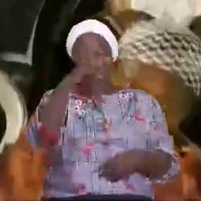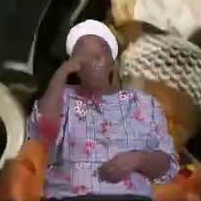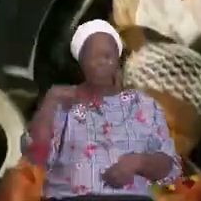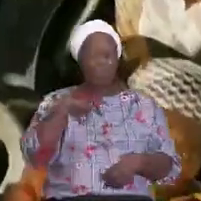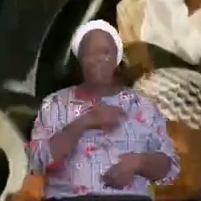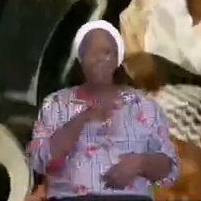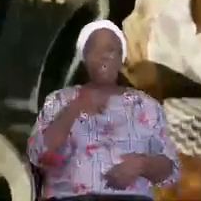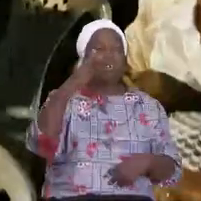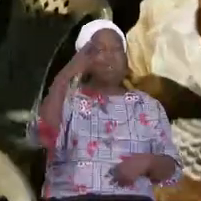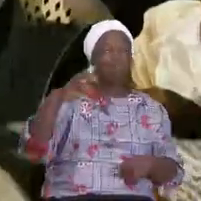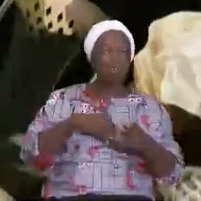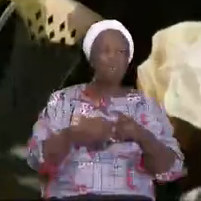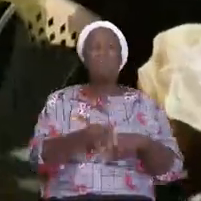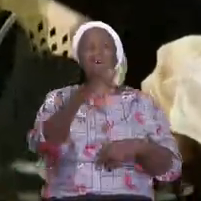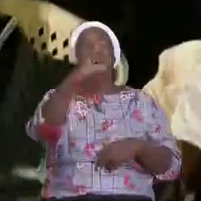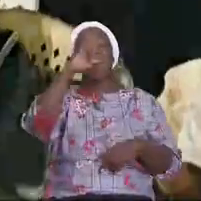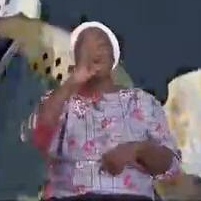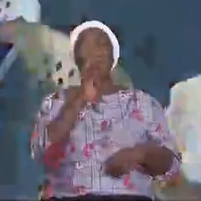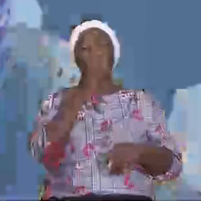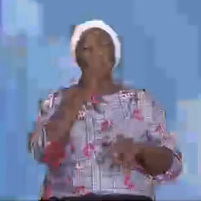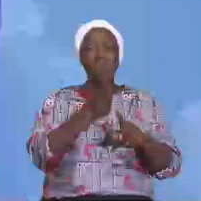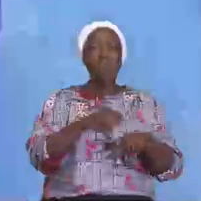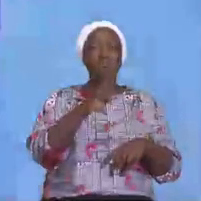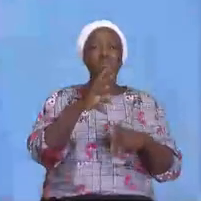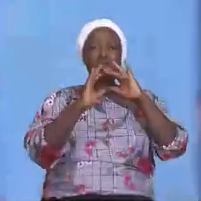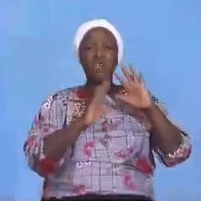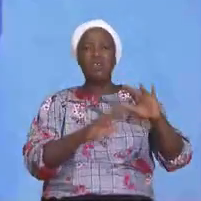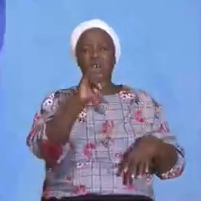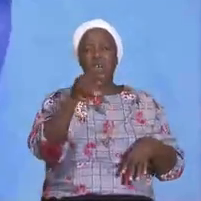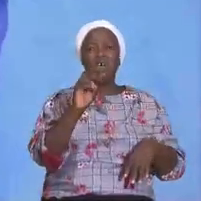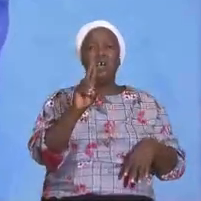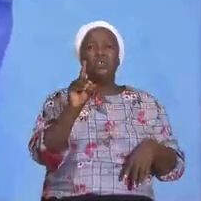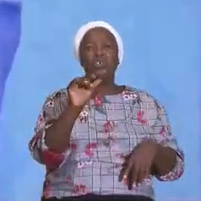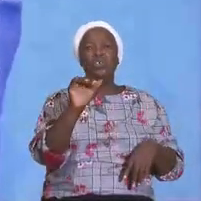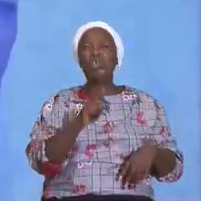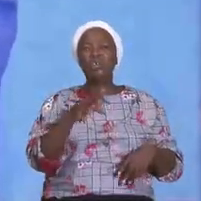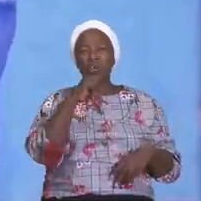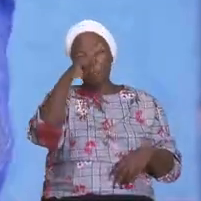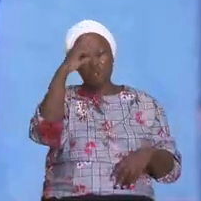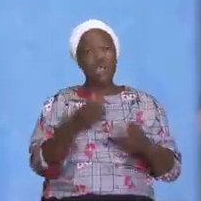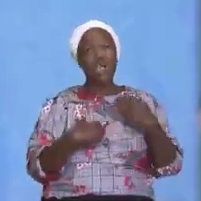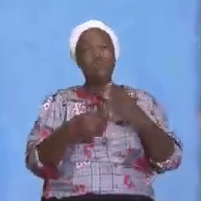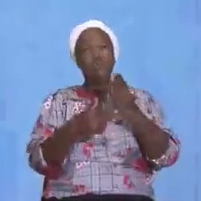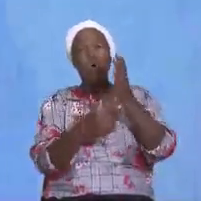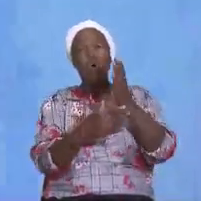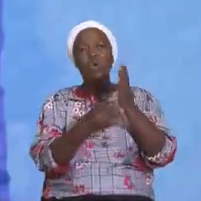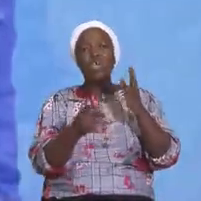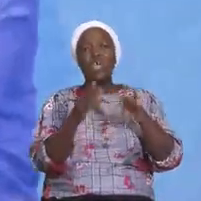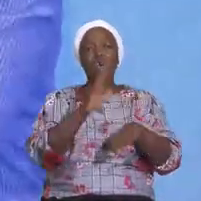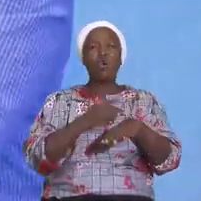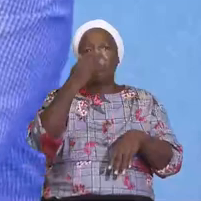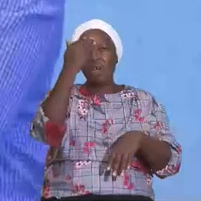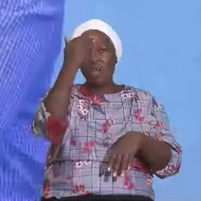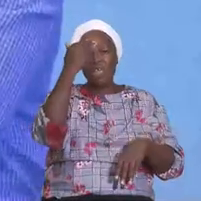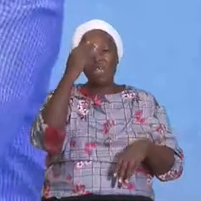Pas parce que nous pleurons. Pas parce que nous roulons par terre, pas parce que nous buvons de l'eau du Jourdain,